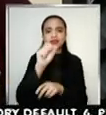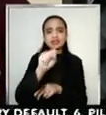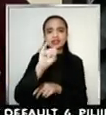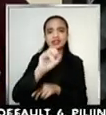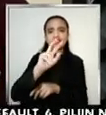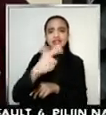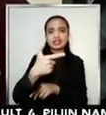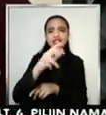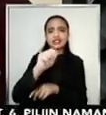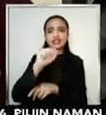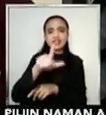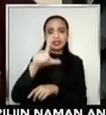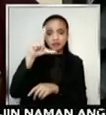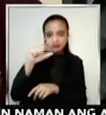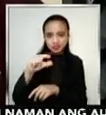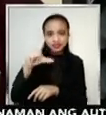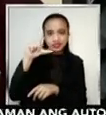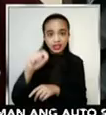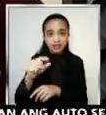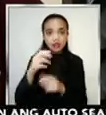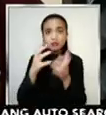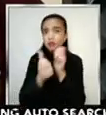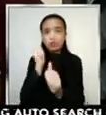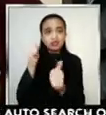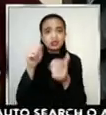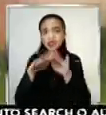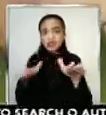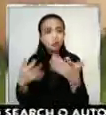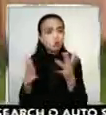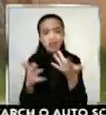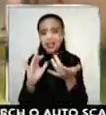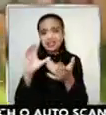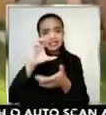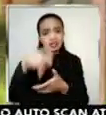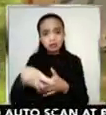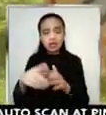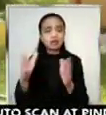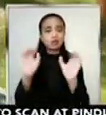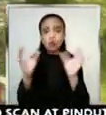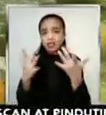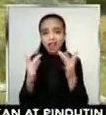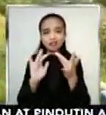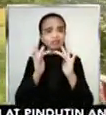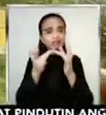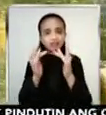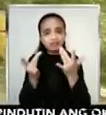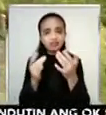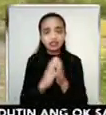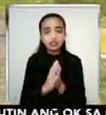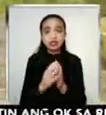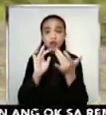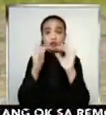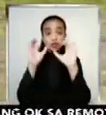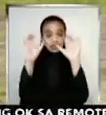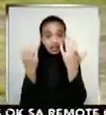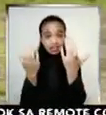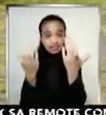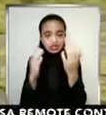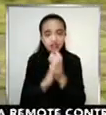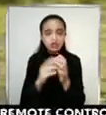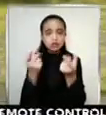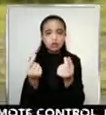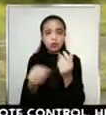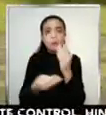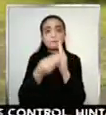po sa mga bata dito ay walang mga cellphone at walang internet connection. Kaya imbes na online learning, pamamahagi na lang ng module sa